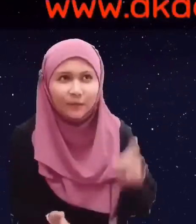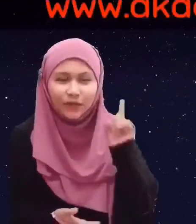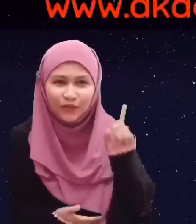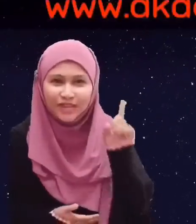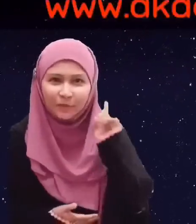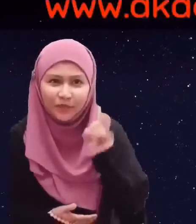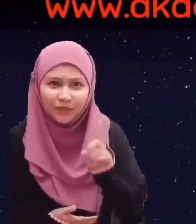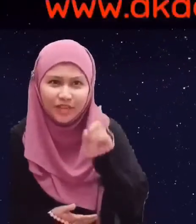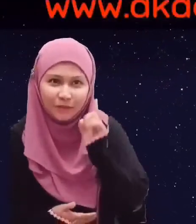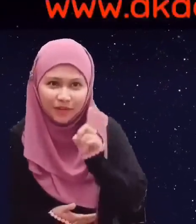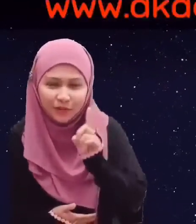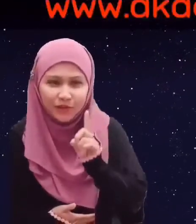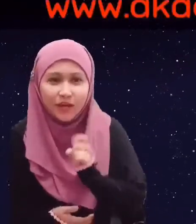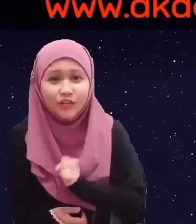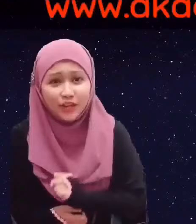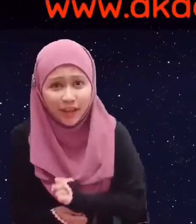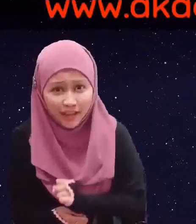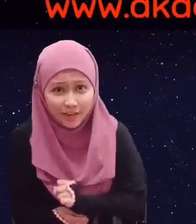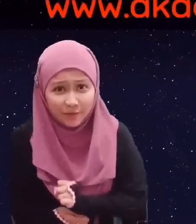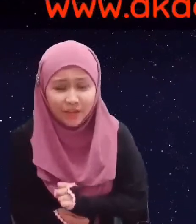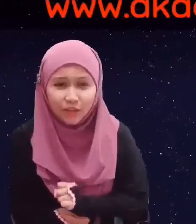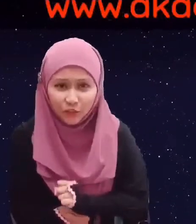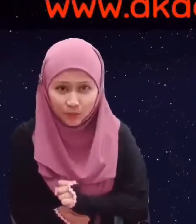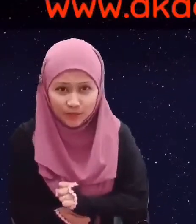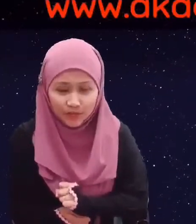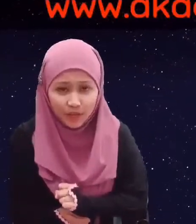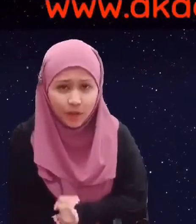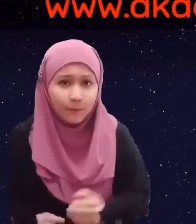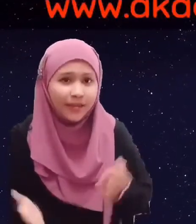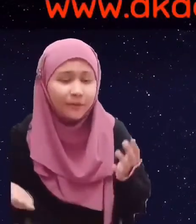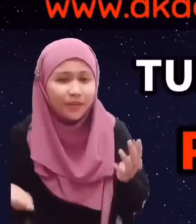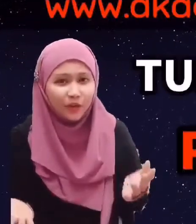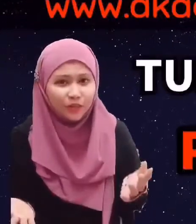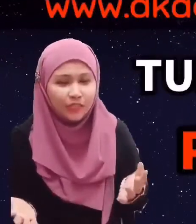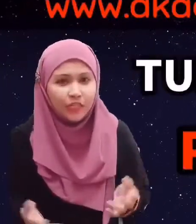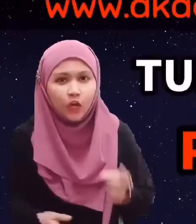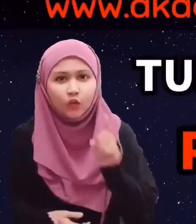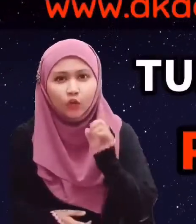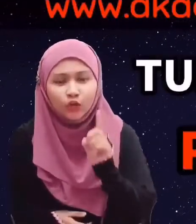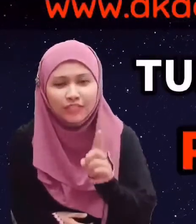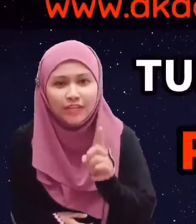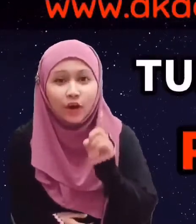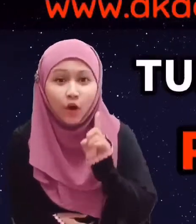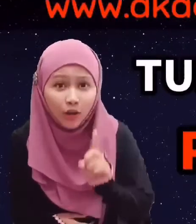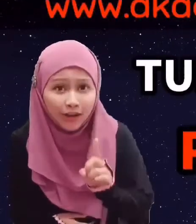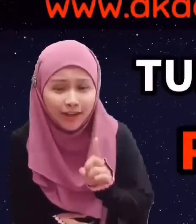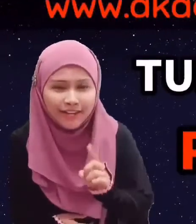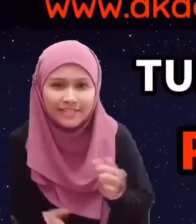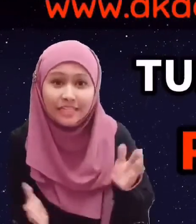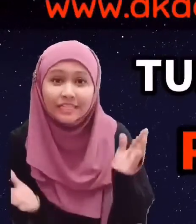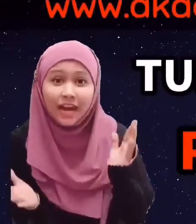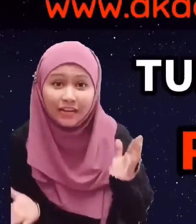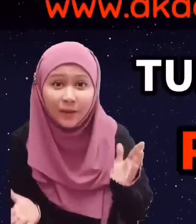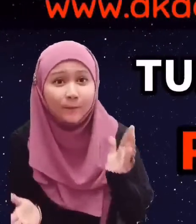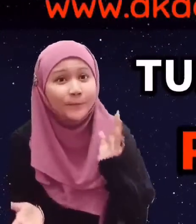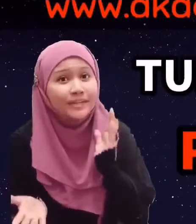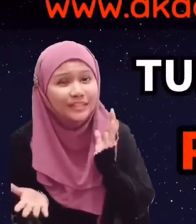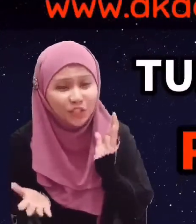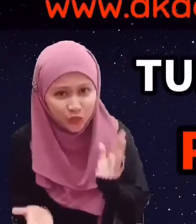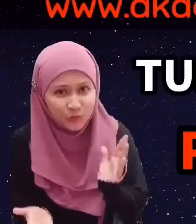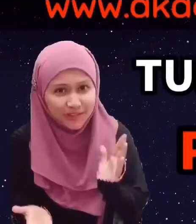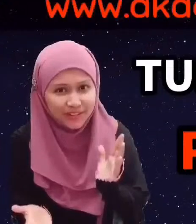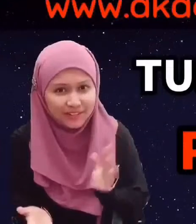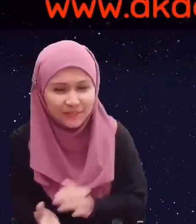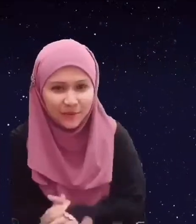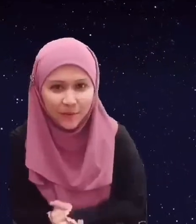nyari Cabriolet www.academia.edu bagi mengikuti fashion online secara